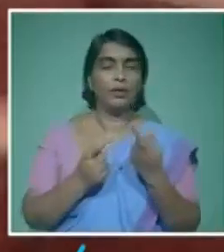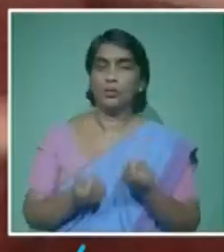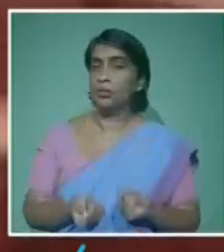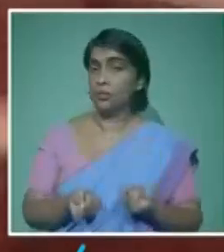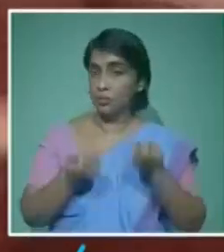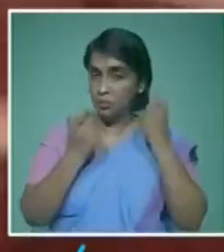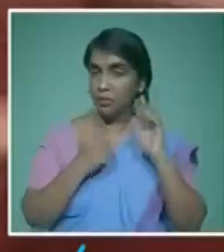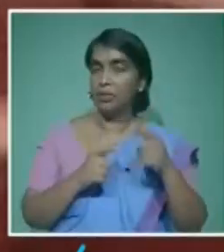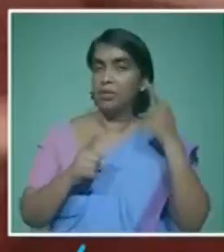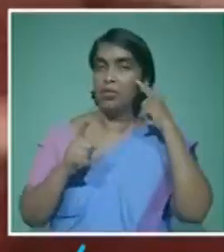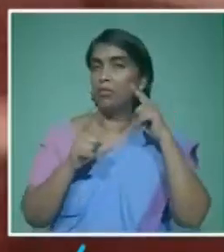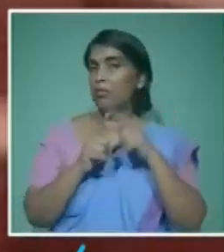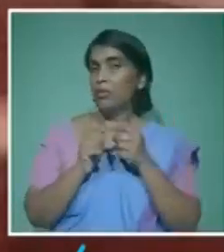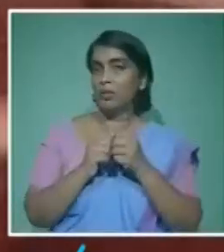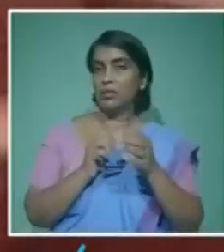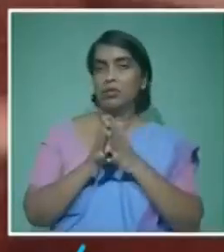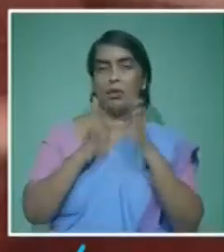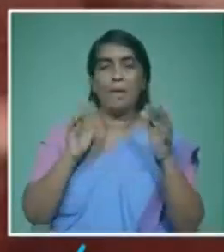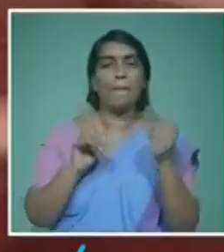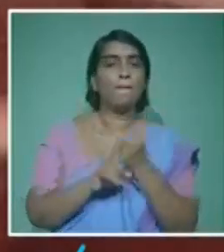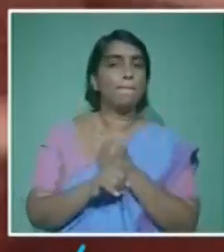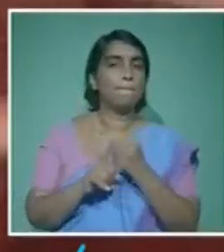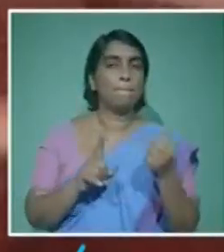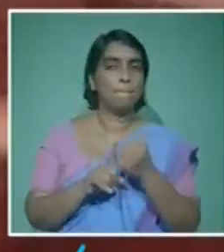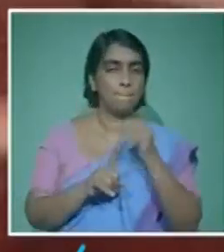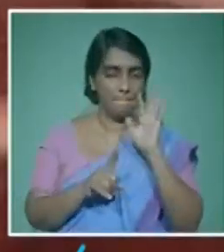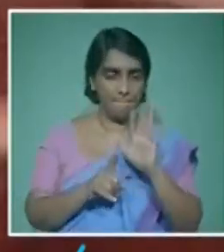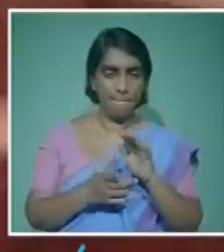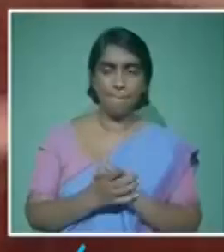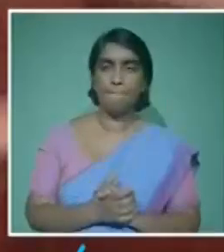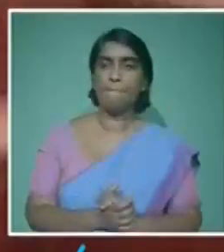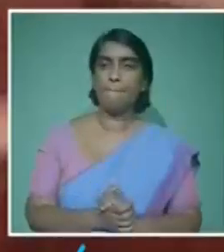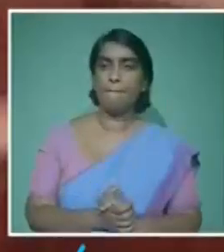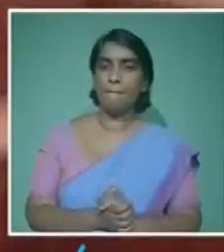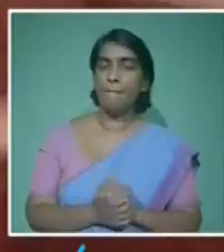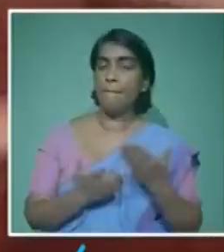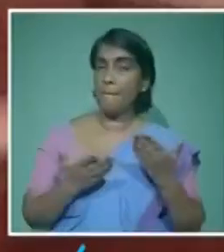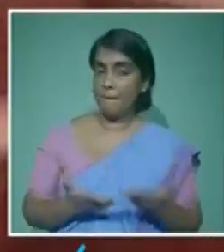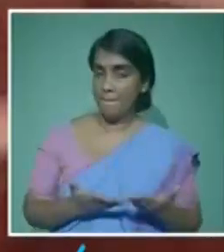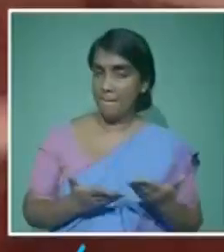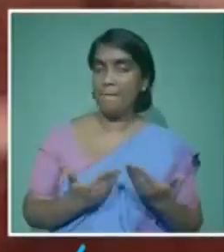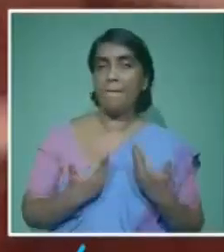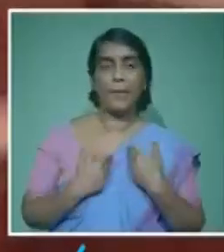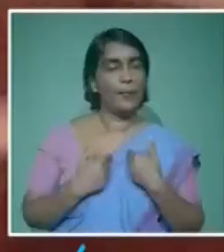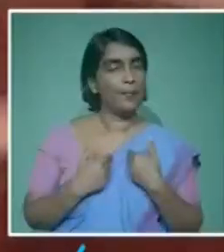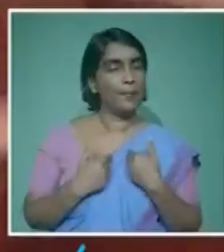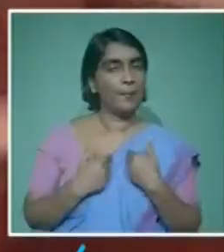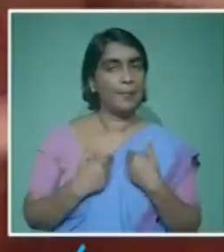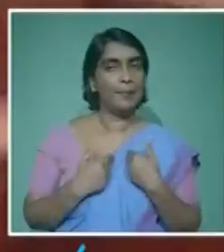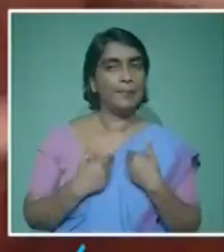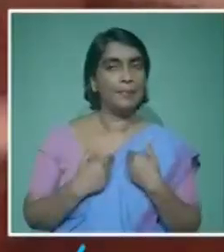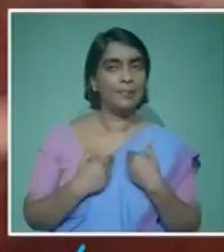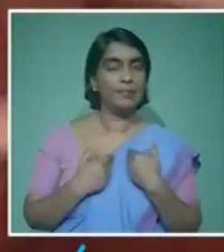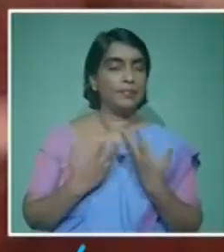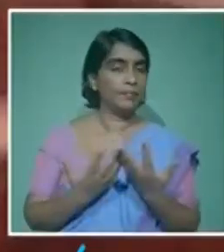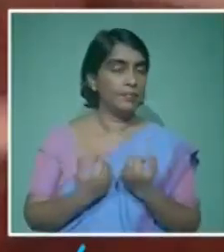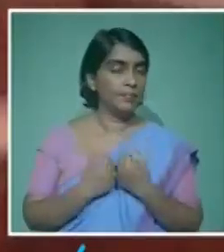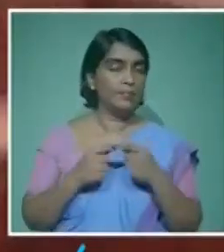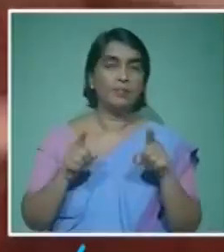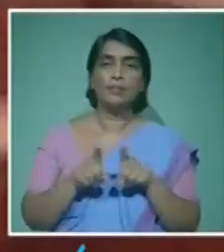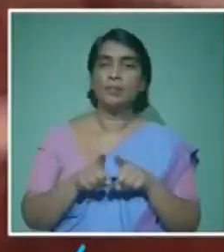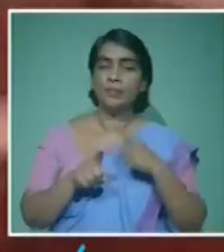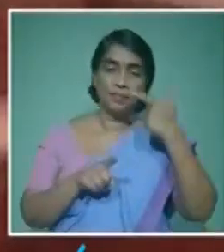முடியாது. தற்போதைய நிலையில் எரிபொருள் தட்டுப்பாடின்றி கிடைக்கின்ற போதிலும் அதன் விலை அதிகரிப்பானது